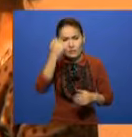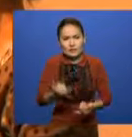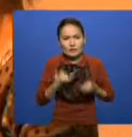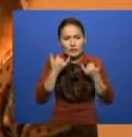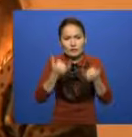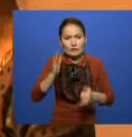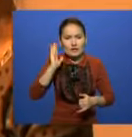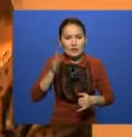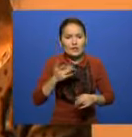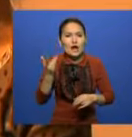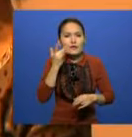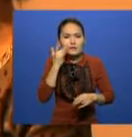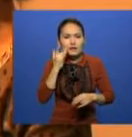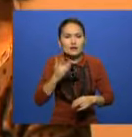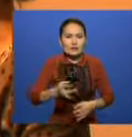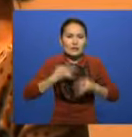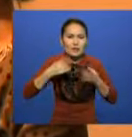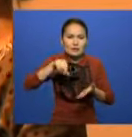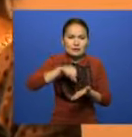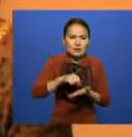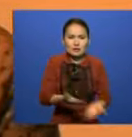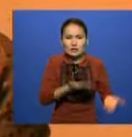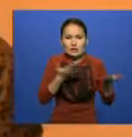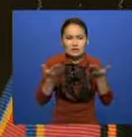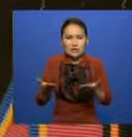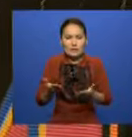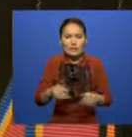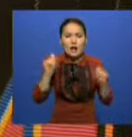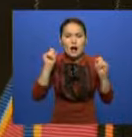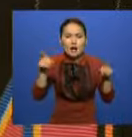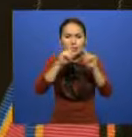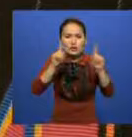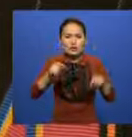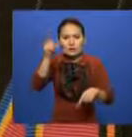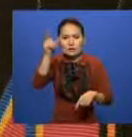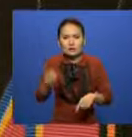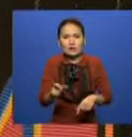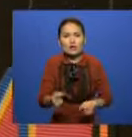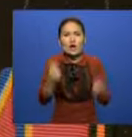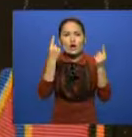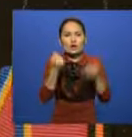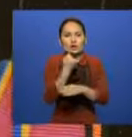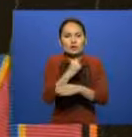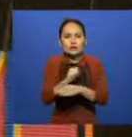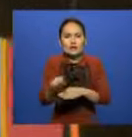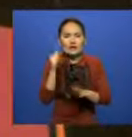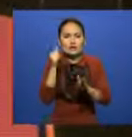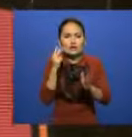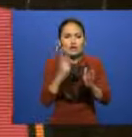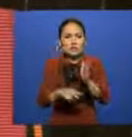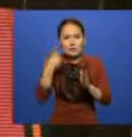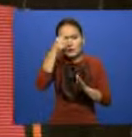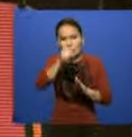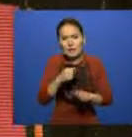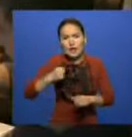қоғамдық ұйымдардың және әскери бөлімдердің өкілдері ұмытпайды. Алтын жұлдызды азамат ұлы жеңістің 70 жылдығында майдангер